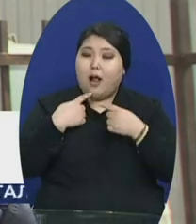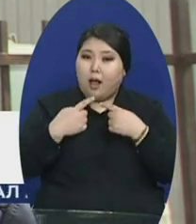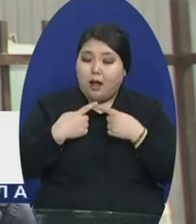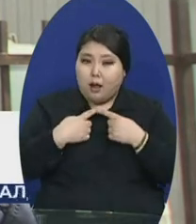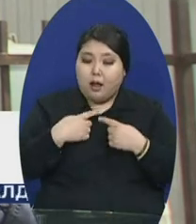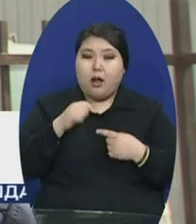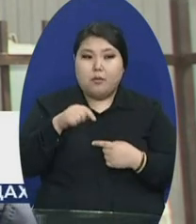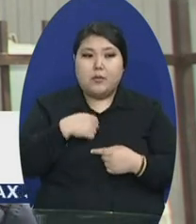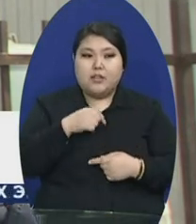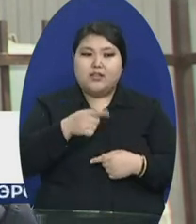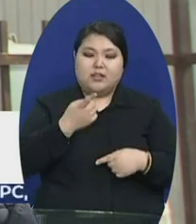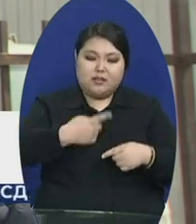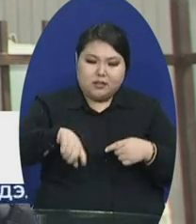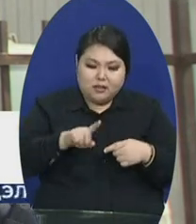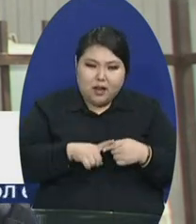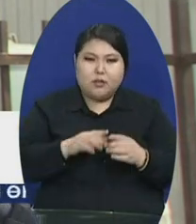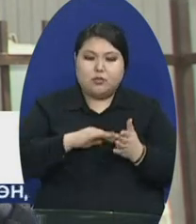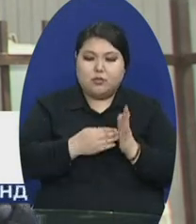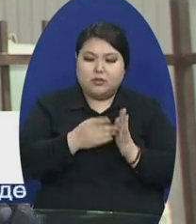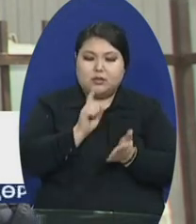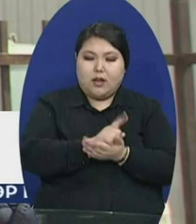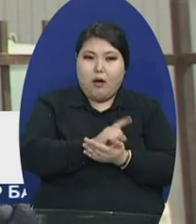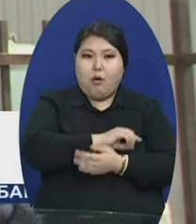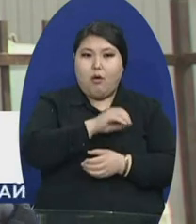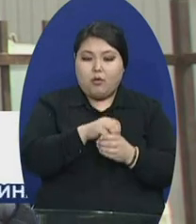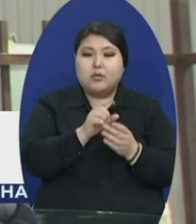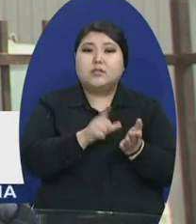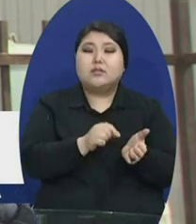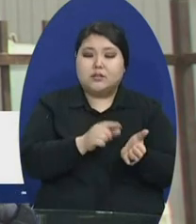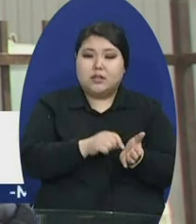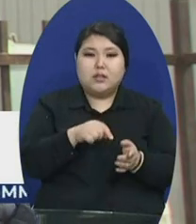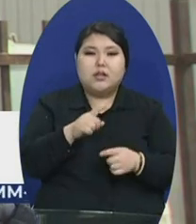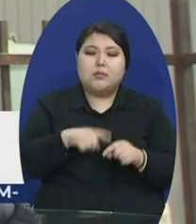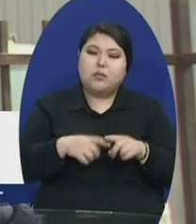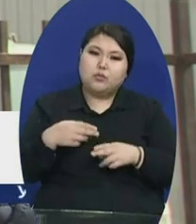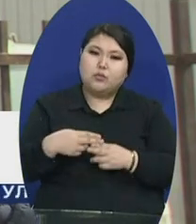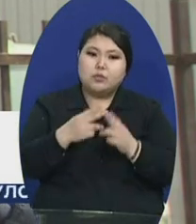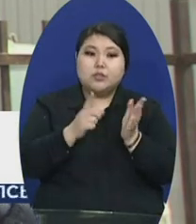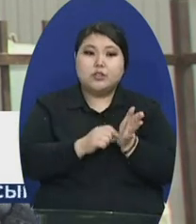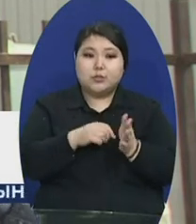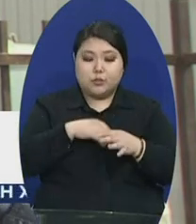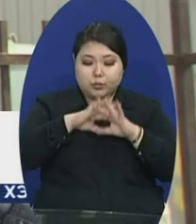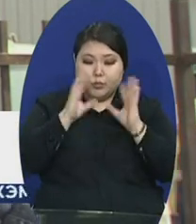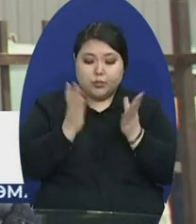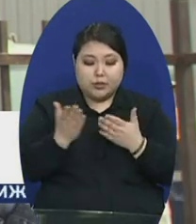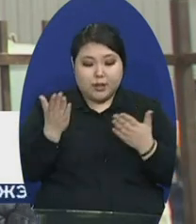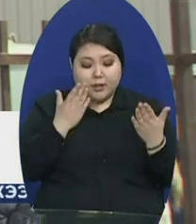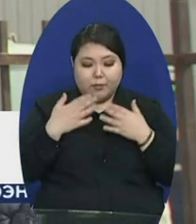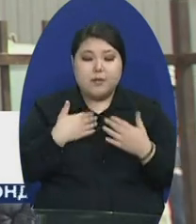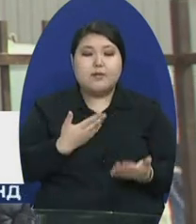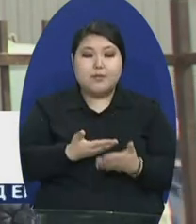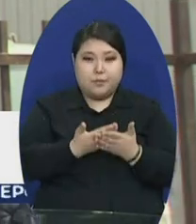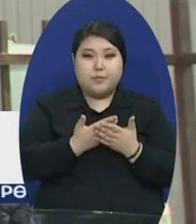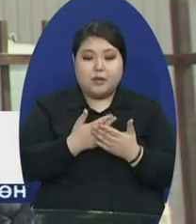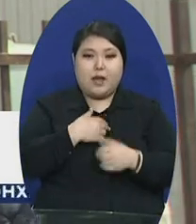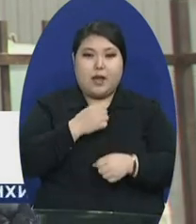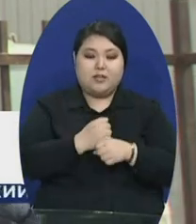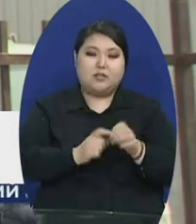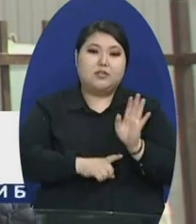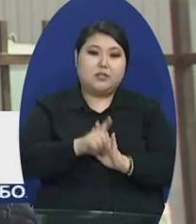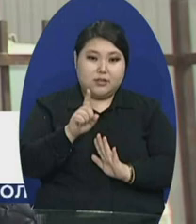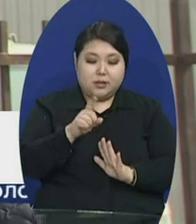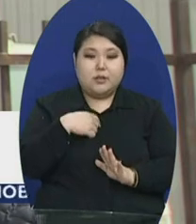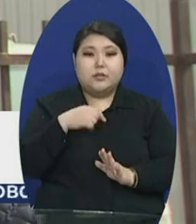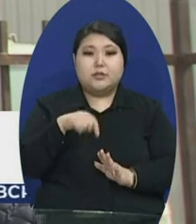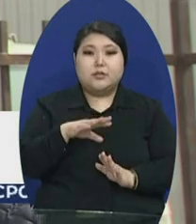дээр за энэ дээр төлөвлөлтийг заавал оруулах хэрэгтэй. Энэ дээр ямар тусламж хэрэгтэй байна? Би бүх талаас нь дэмжие гэд ажиллаж эхэлсэн.